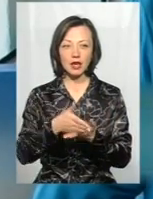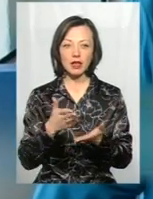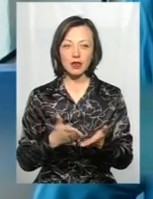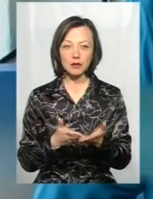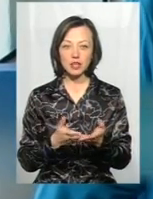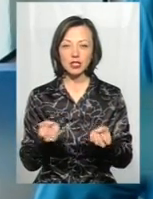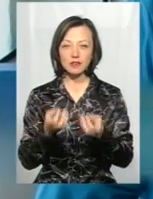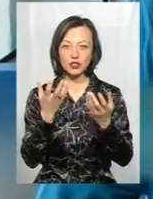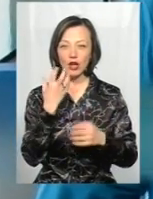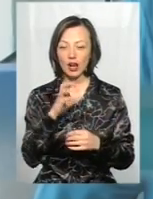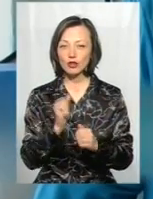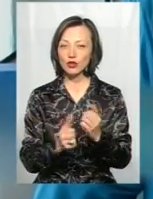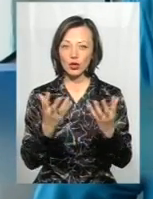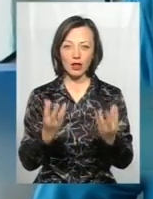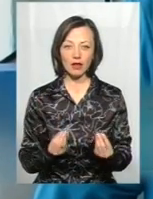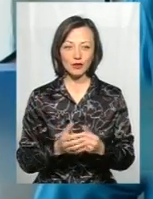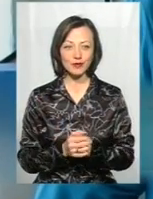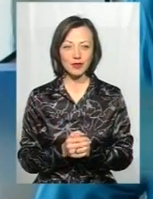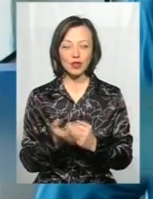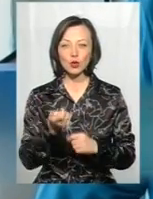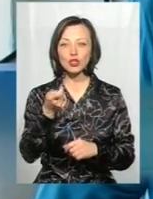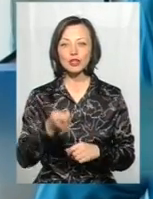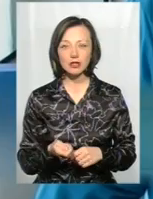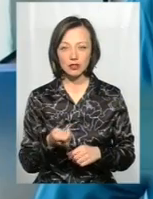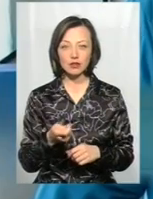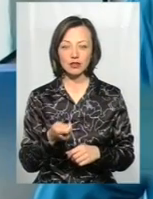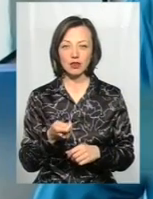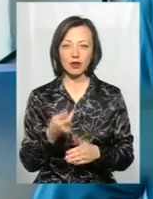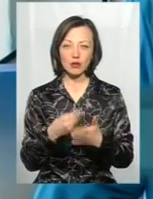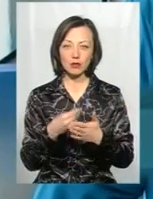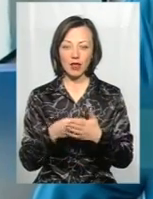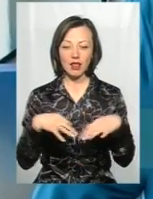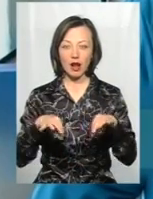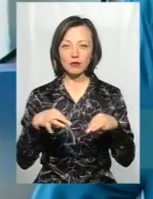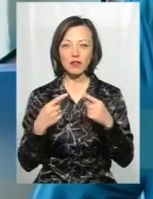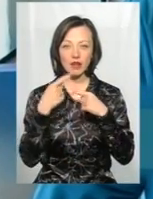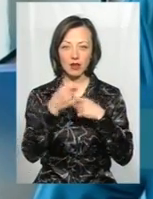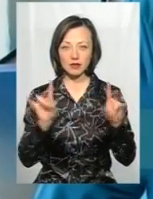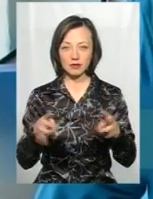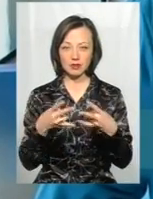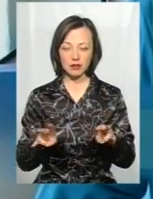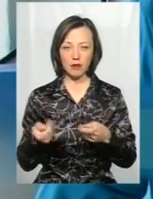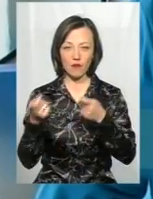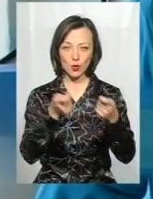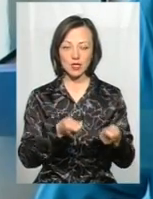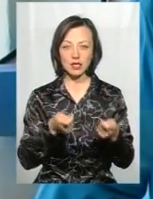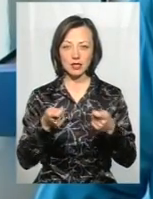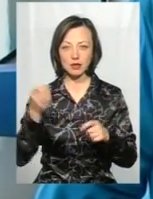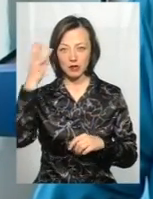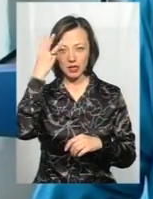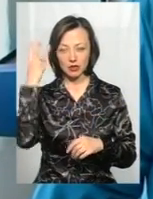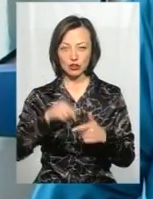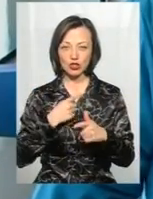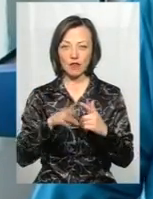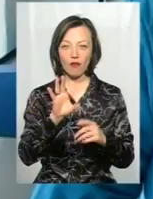свіжий, гарячий, щоденно. Трошки нижча собівартість буде, бо вже на транспортні такі далекі затрати, що не треба возити з Хмельницька